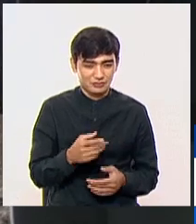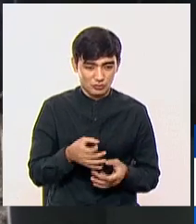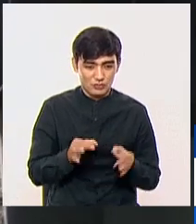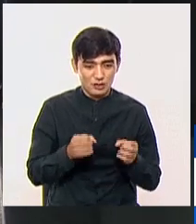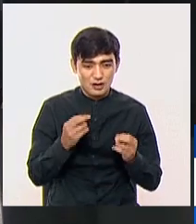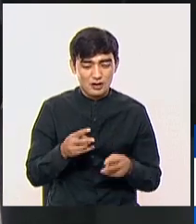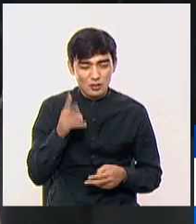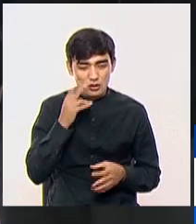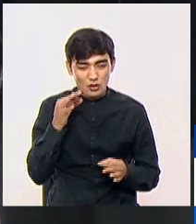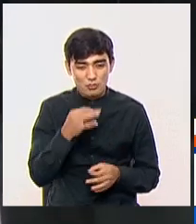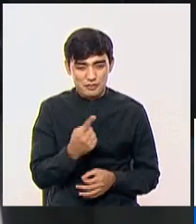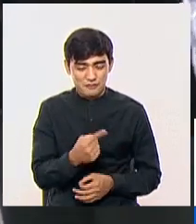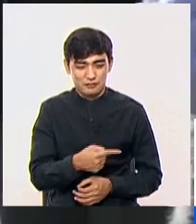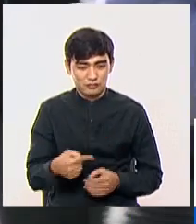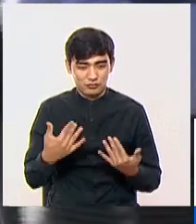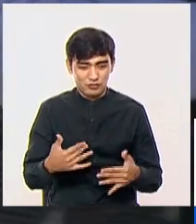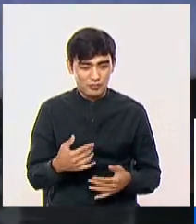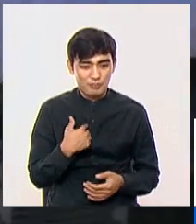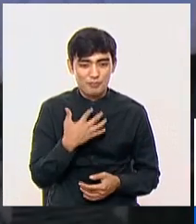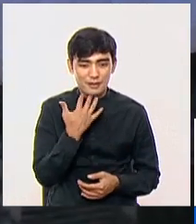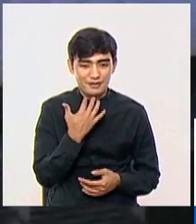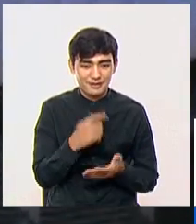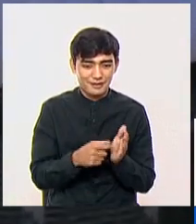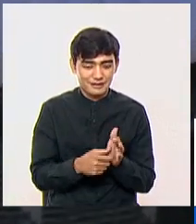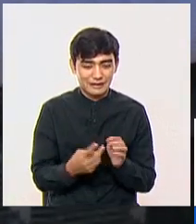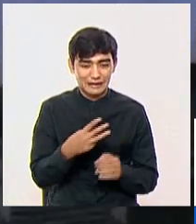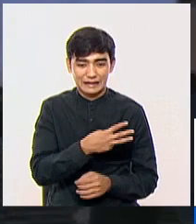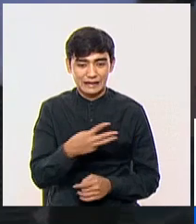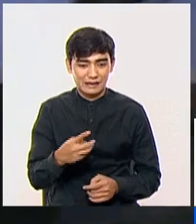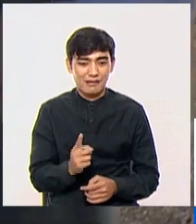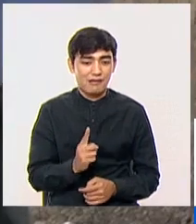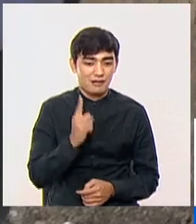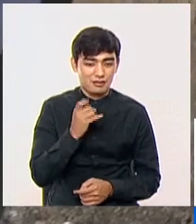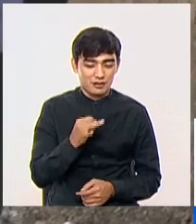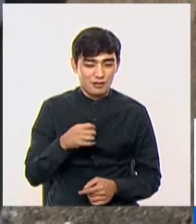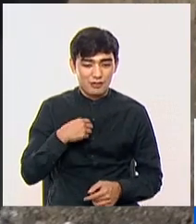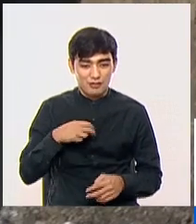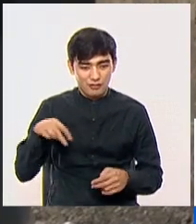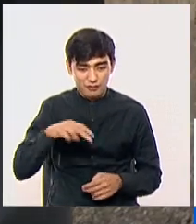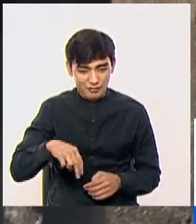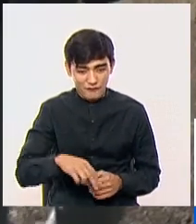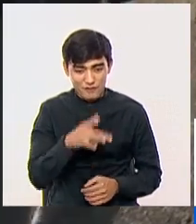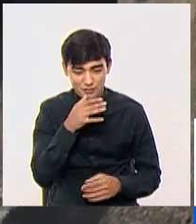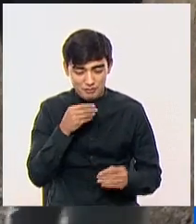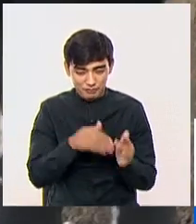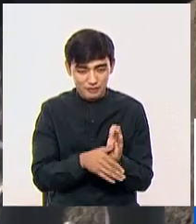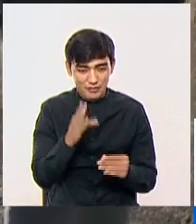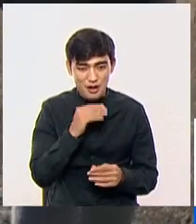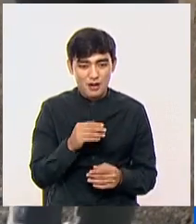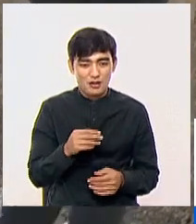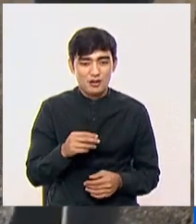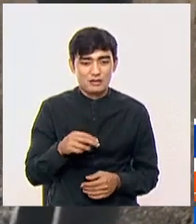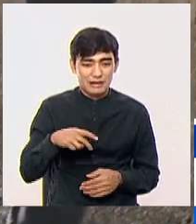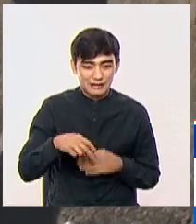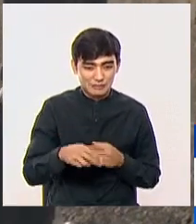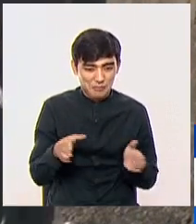вообще плохо. У нас дети 5 класс на 3-м этаже, и чтобы спуститься, ну, естественно, время, и лестница узкая, там